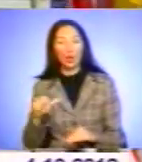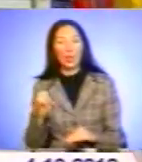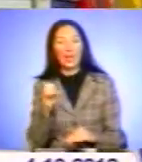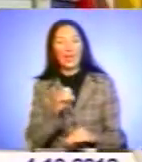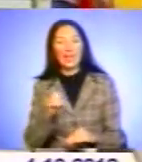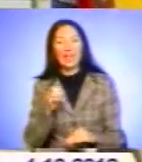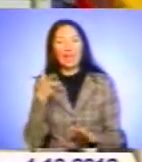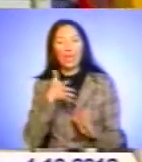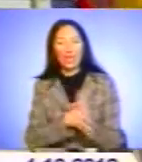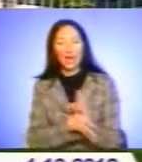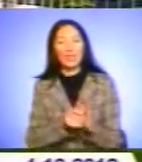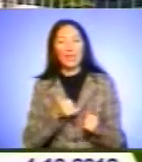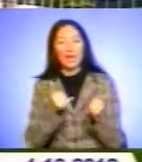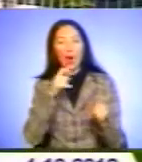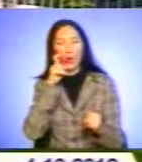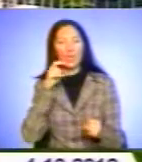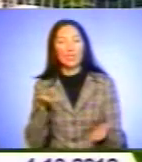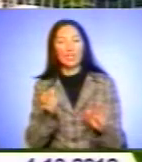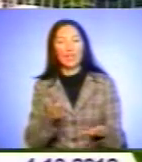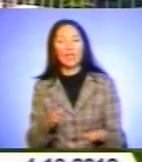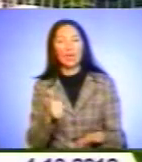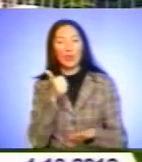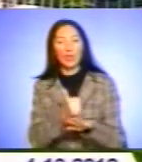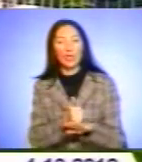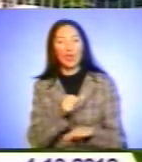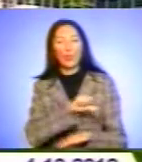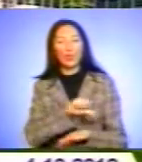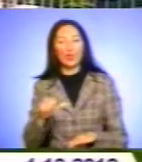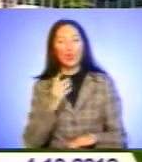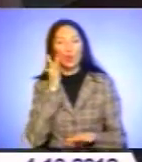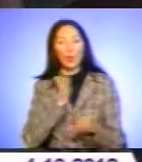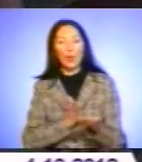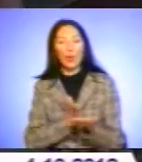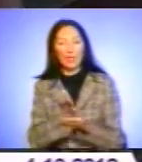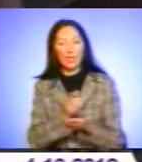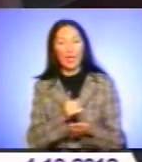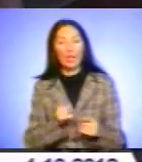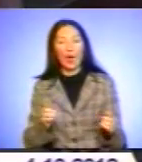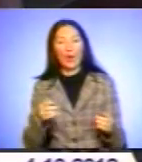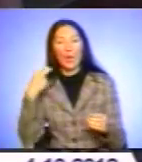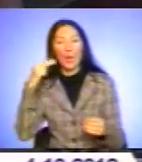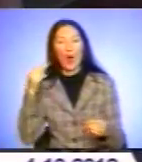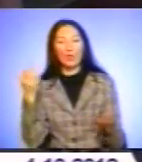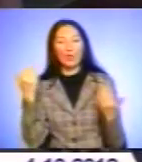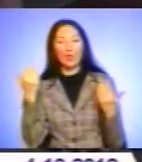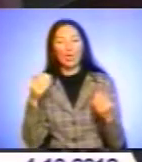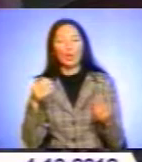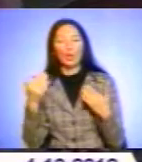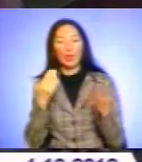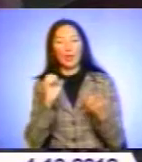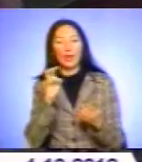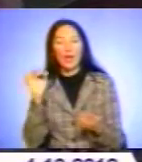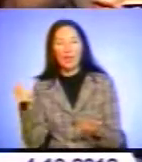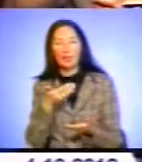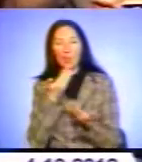Євроінтеграція для України залишається пріоритетом зовнішньої політики. Ніякої паузи чи прохолоди у стосунках з ЄС немає. Навпаки, робота над договором